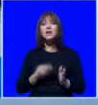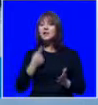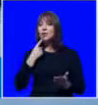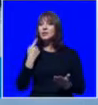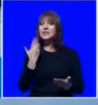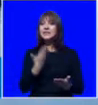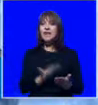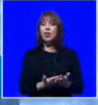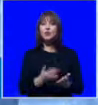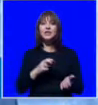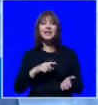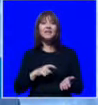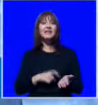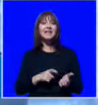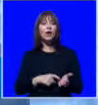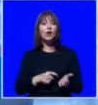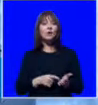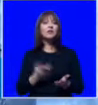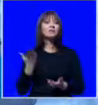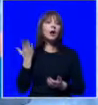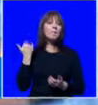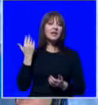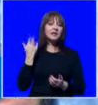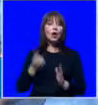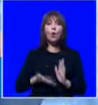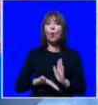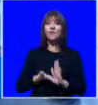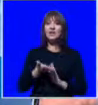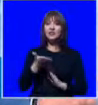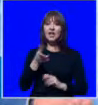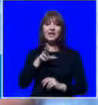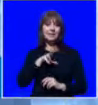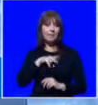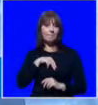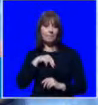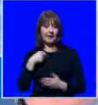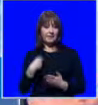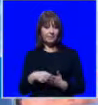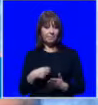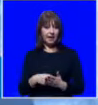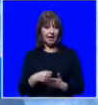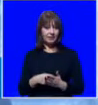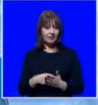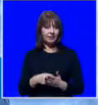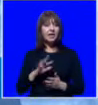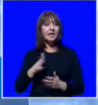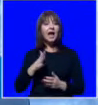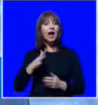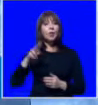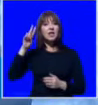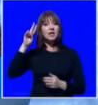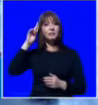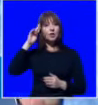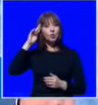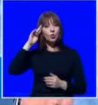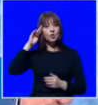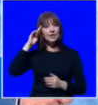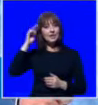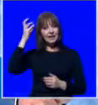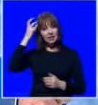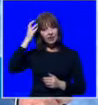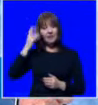законите в предходни периоди. Тоест, увеличението на възнагражденията на някои категории държавни служители, увеличението на